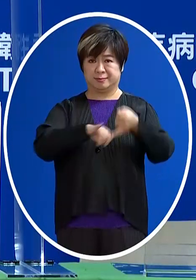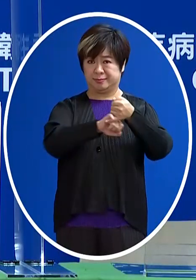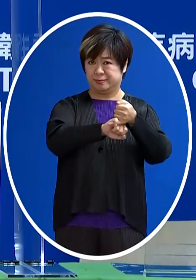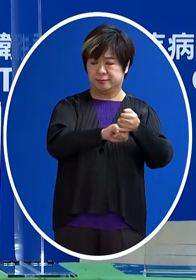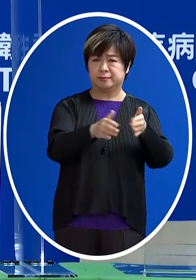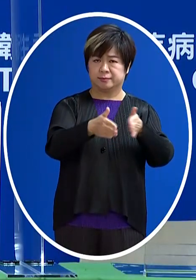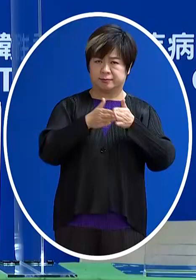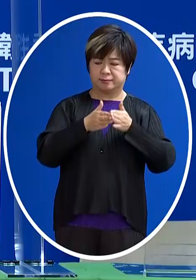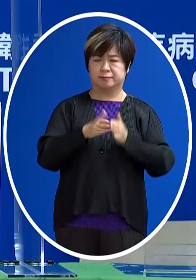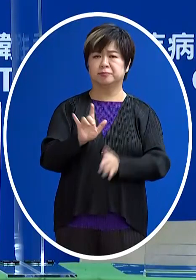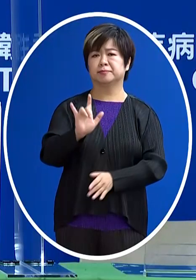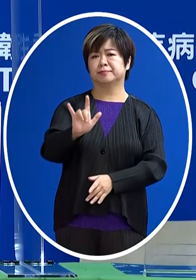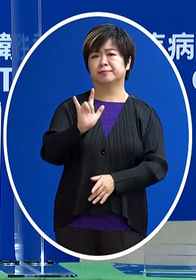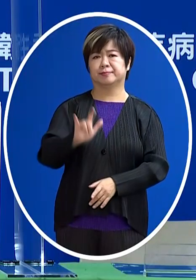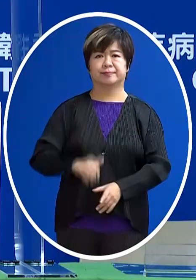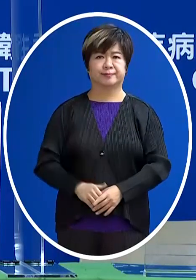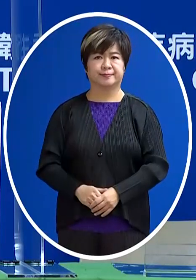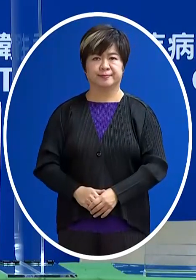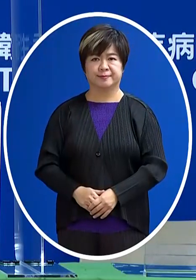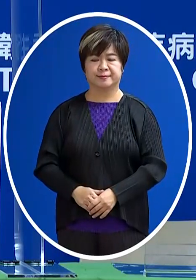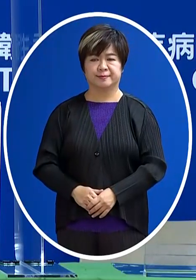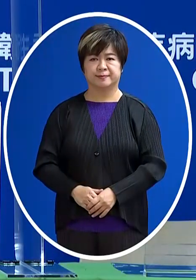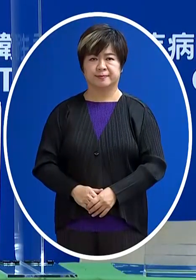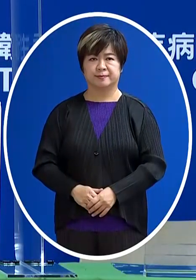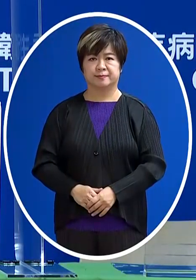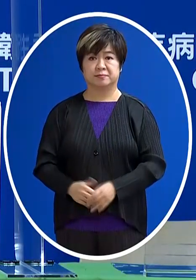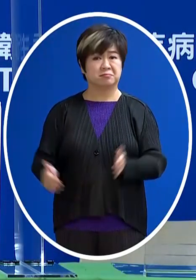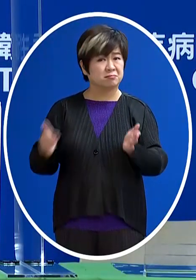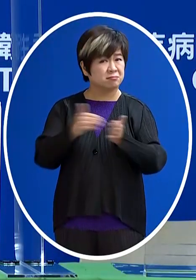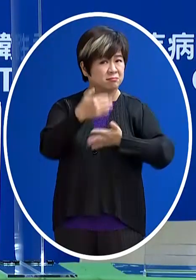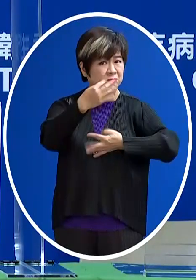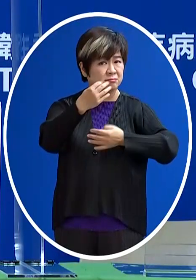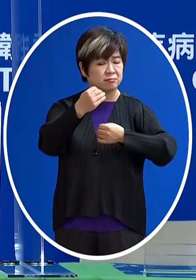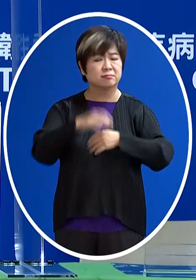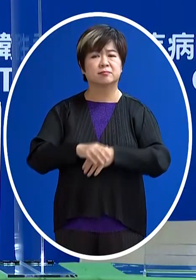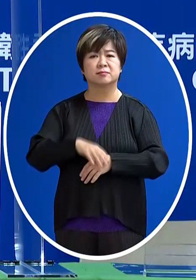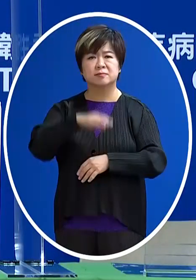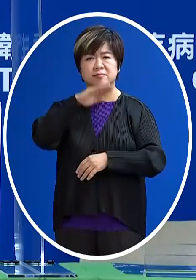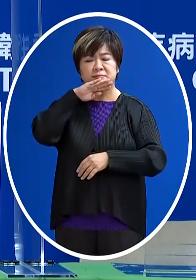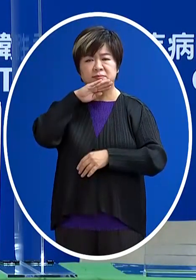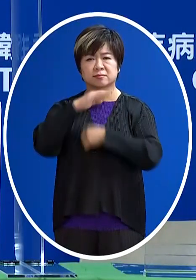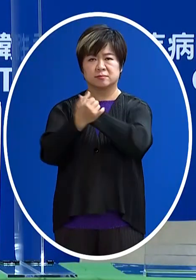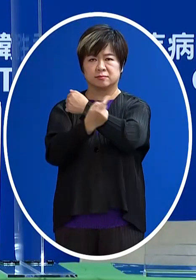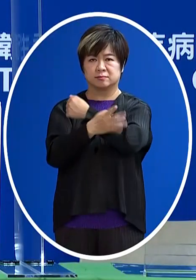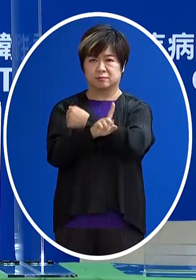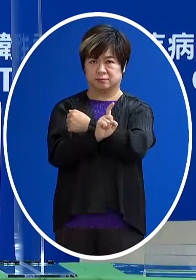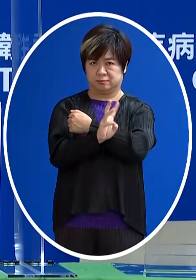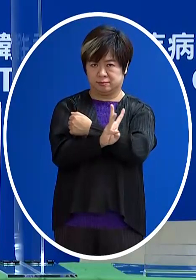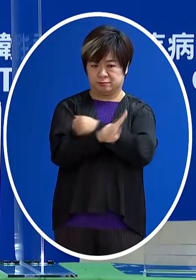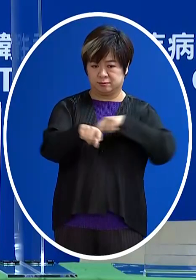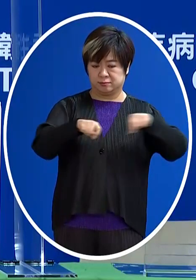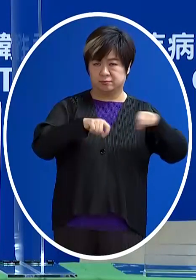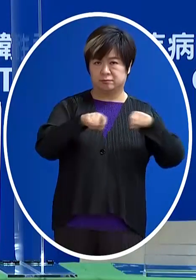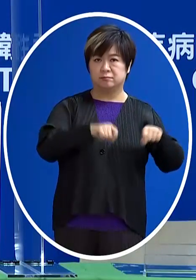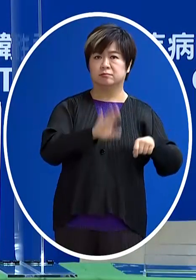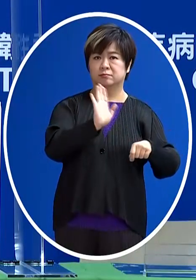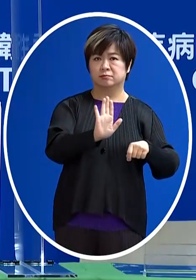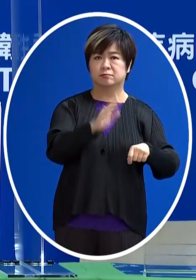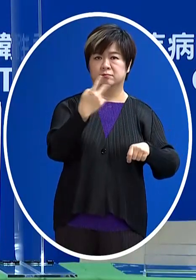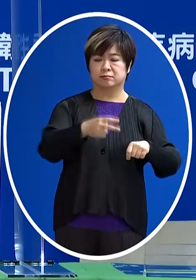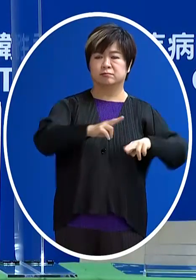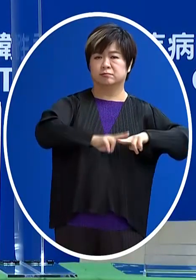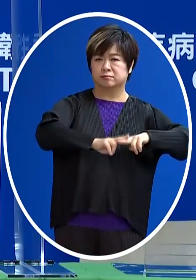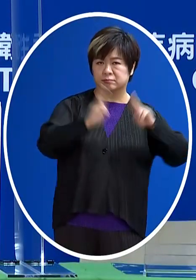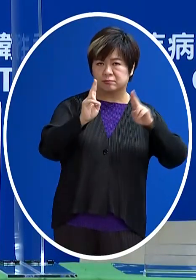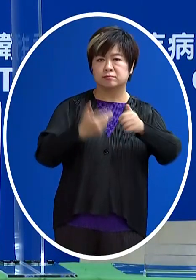暂停这个登记的一个部分哦，那一直到13期规划的期程确认之后，我们才会再开启这个医